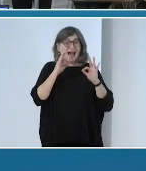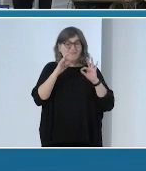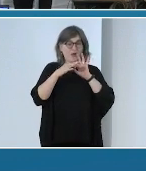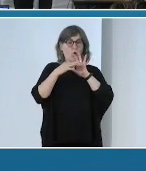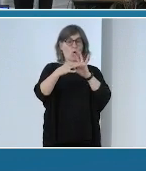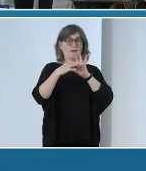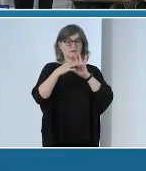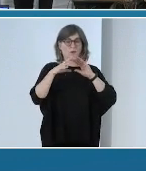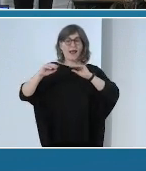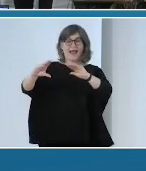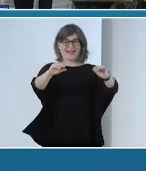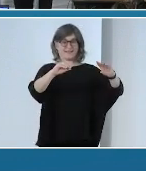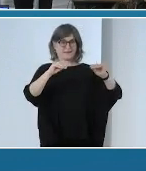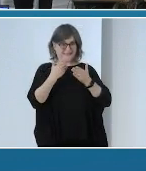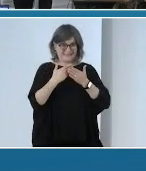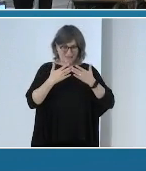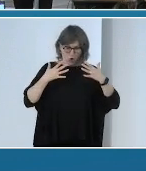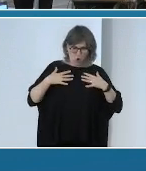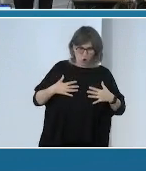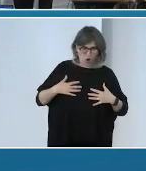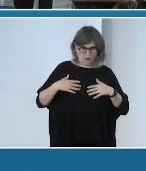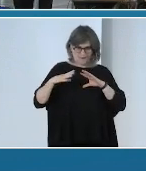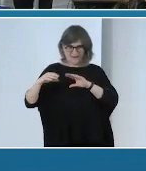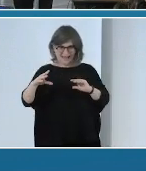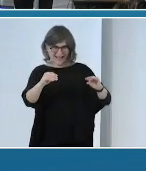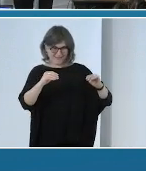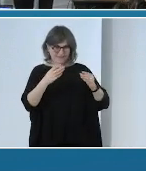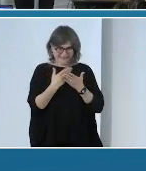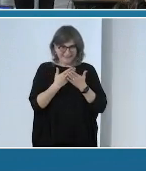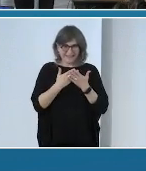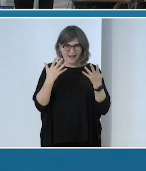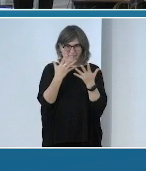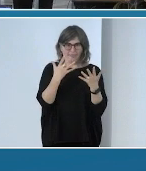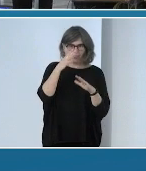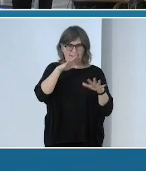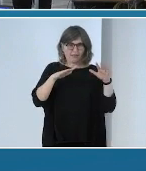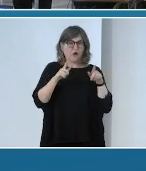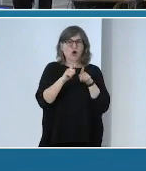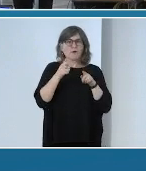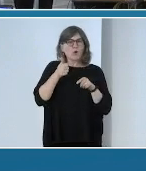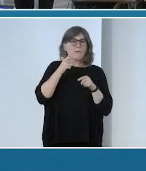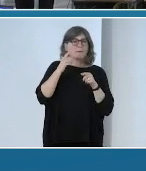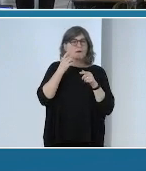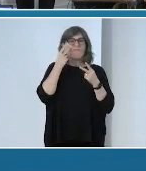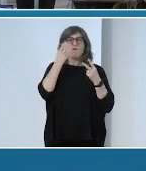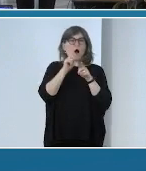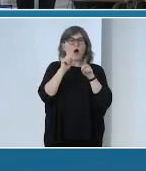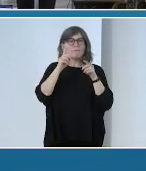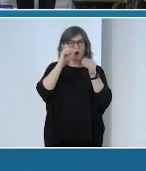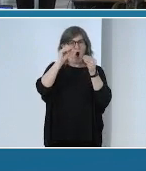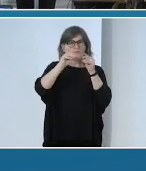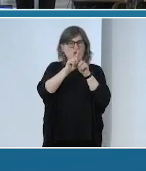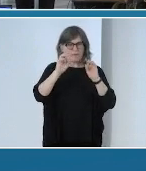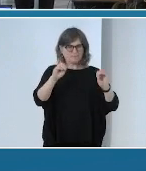pas l'espace en lui-même qui va, il va pas avoir des objets qui partent dans tous les sens comme dans Harry Potter.